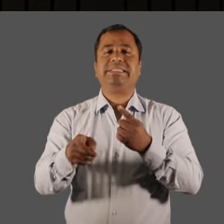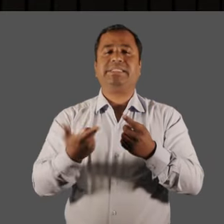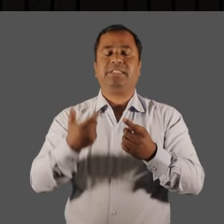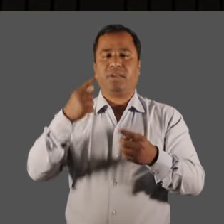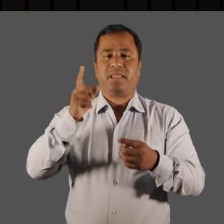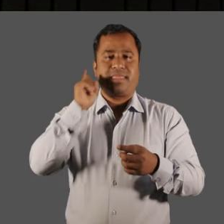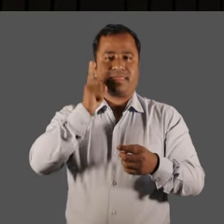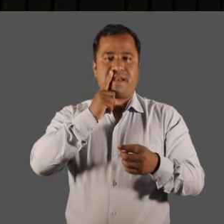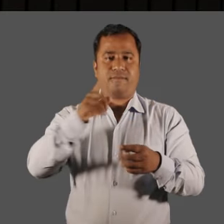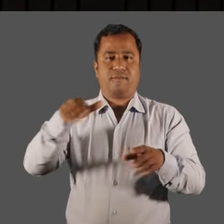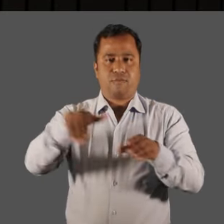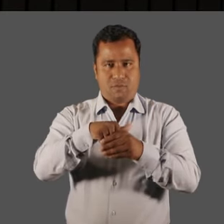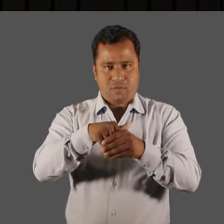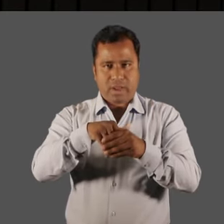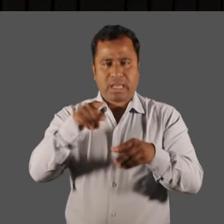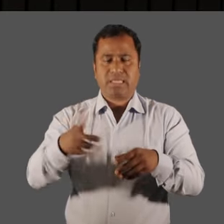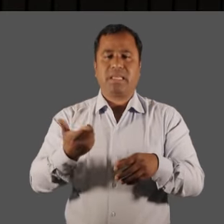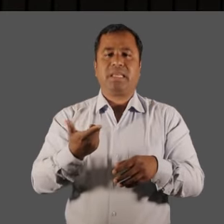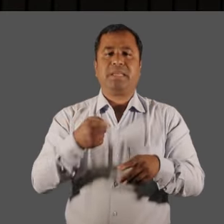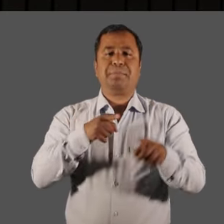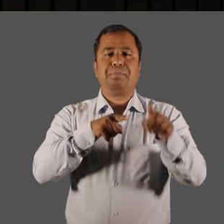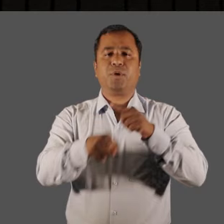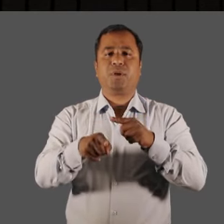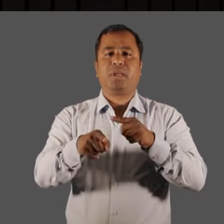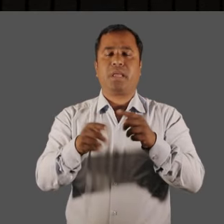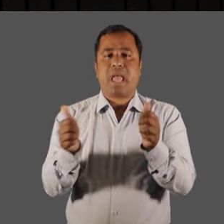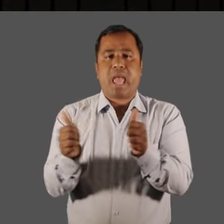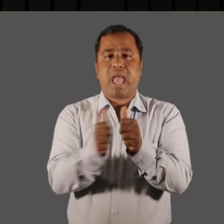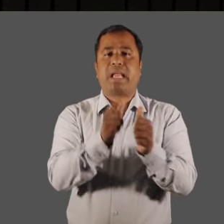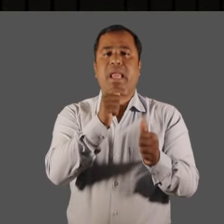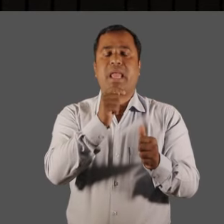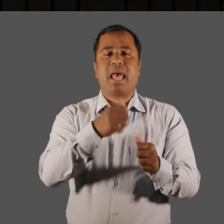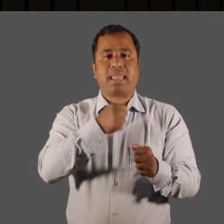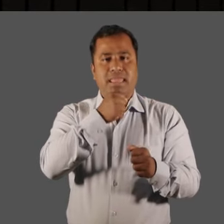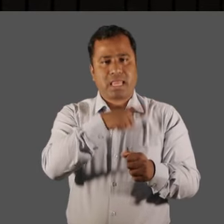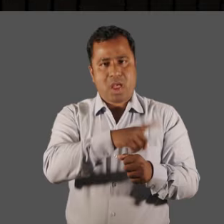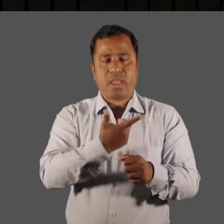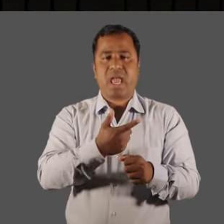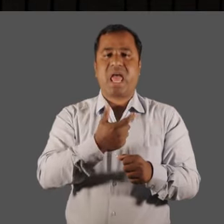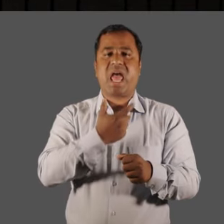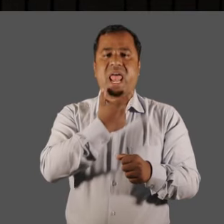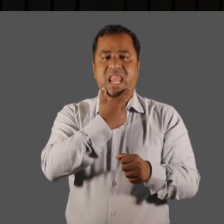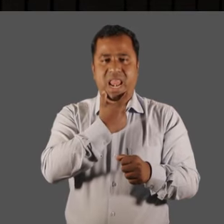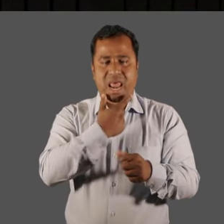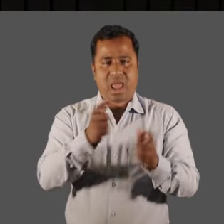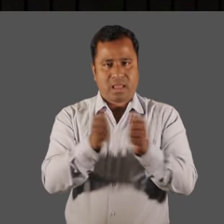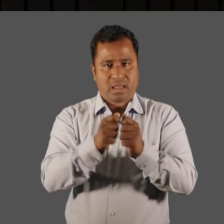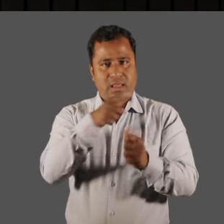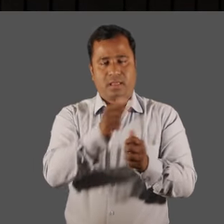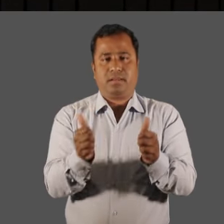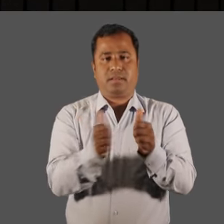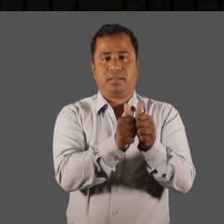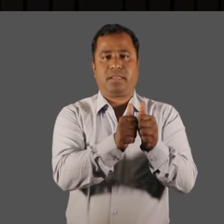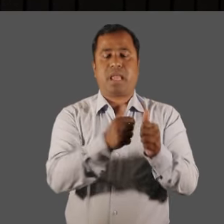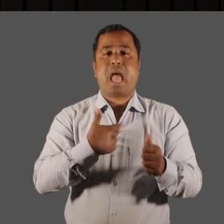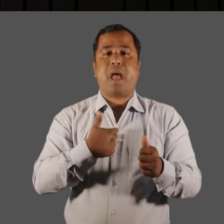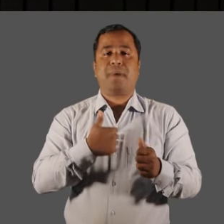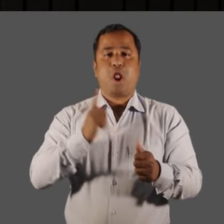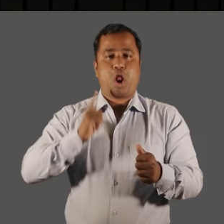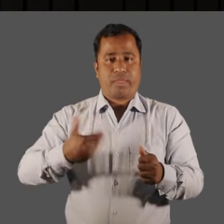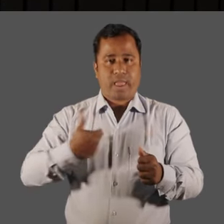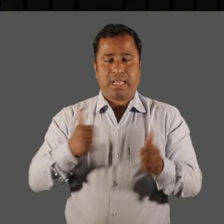সবসময় নানার বাড়ির লোকজন বা কারো দাদার বাড়ির লোকজন সাথে কেউ না কেউ থাকে। তো সেই ক্ষেত্রে আমার যেরকম আমার মামা, খালারা, আমার